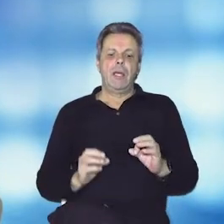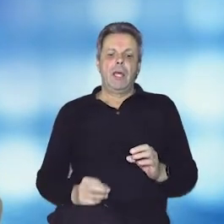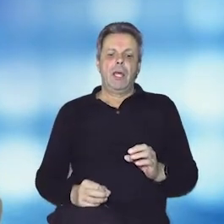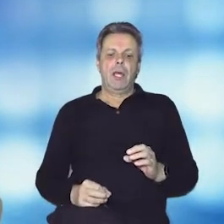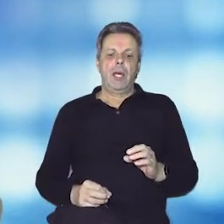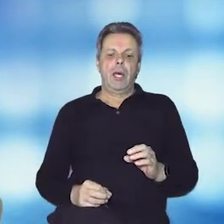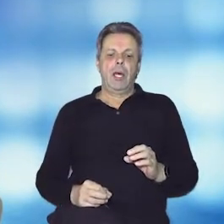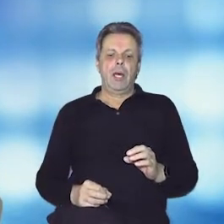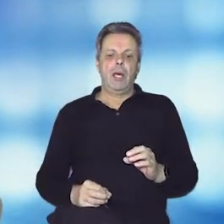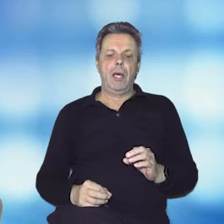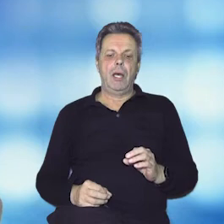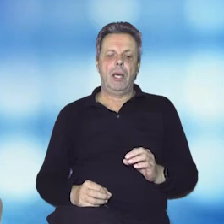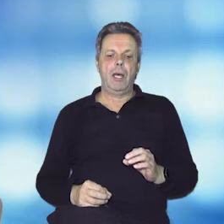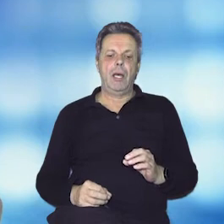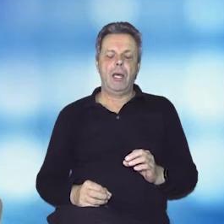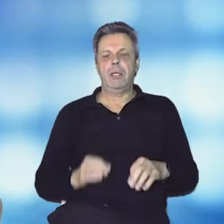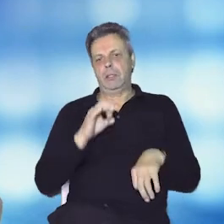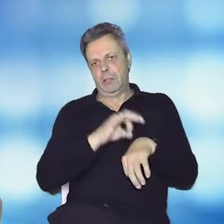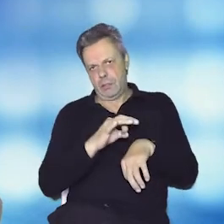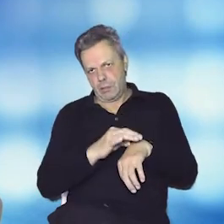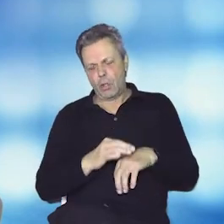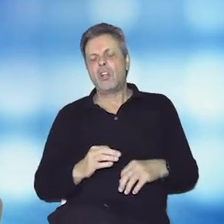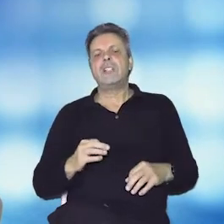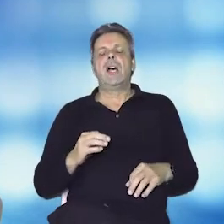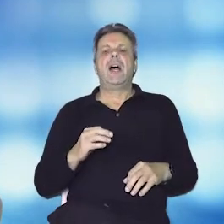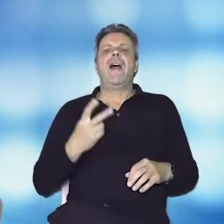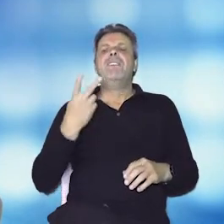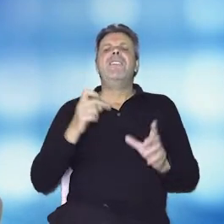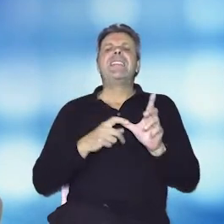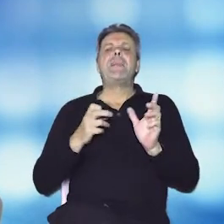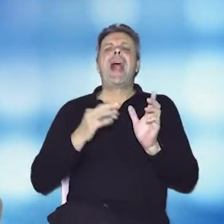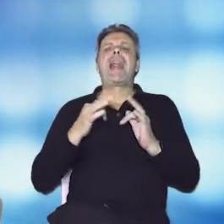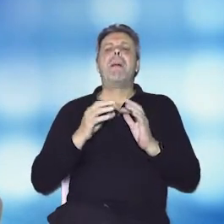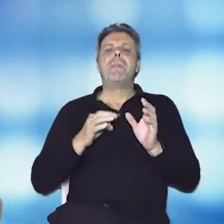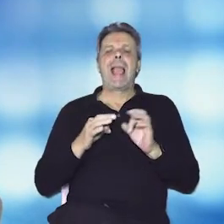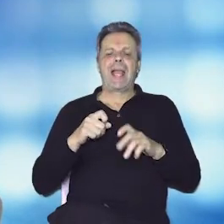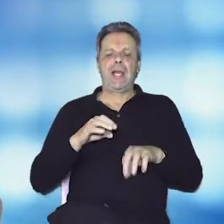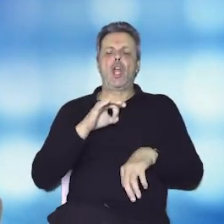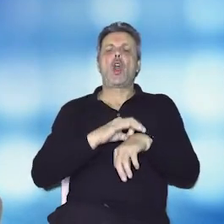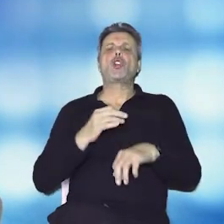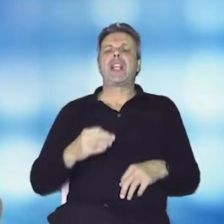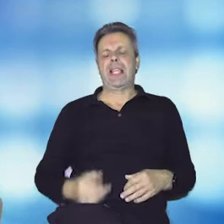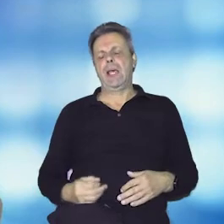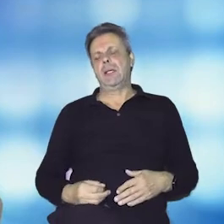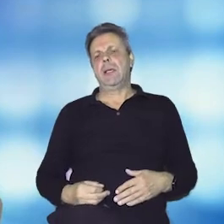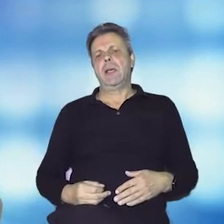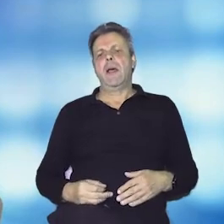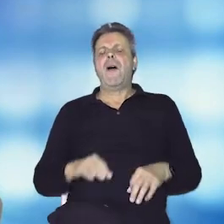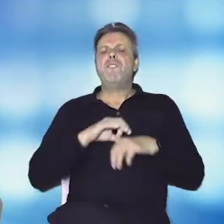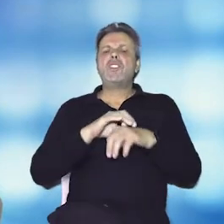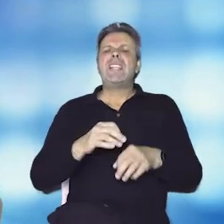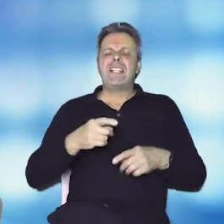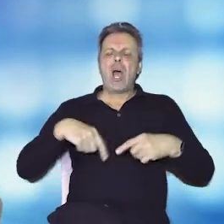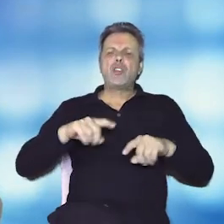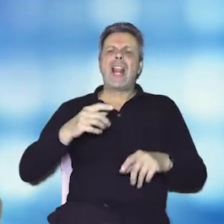mora. Ovako, docent doktor znanosti Vesna Ramljak, doktorica medicine, voditeljica